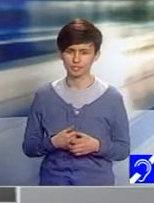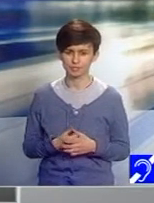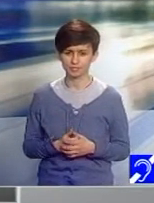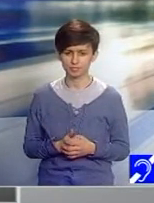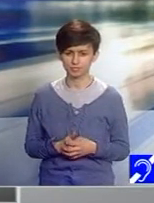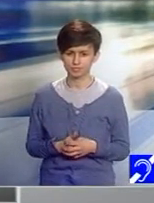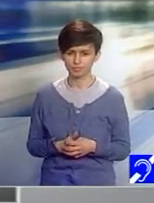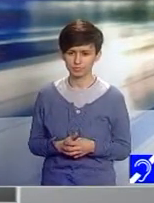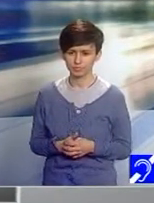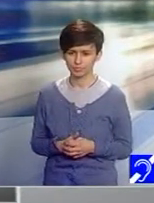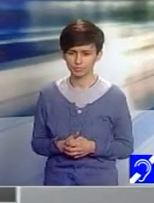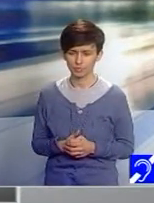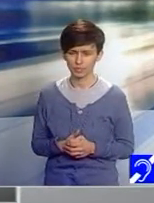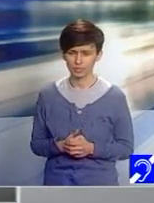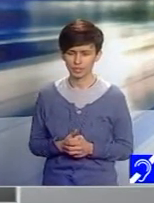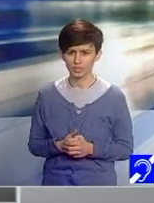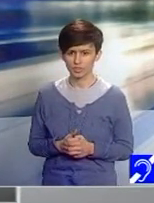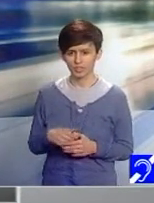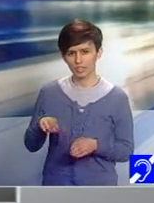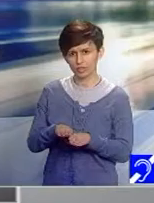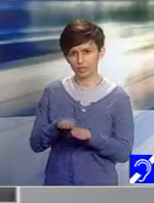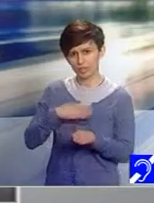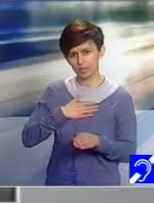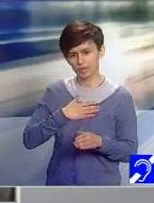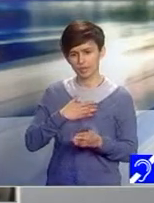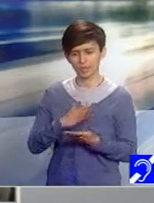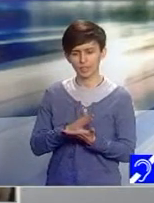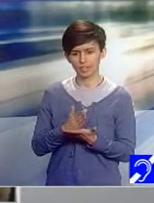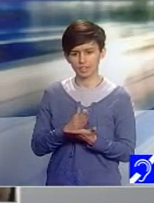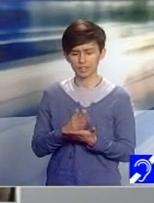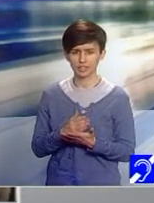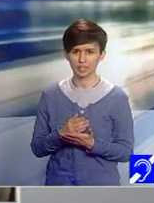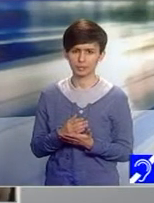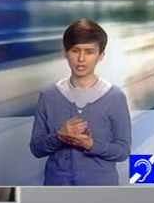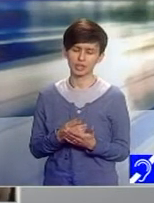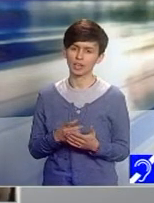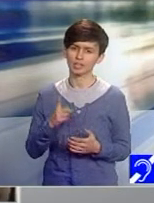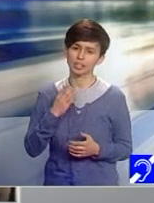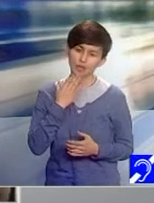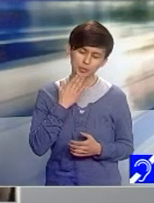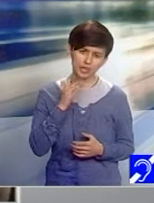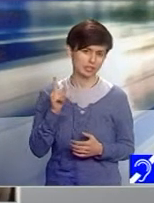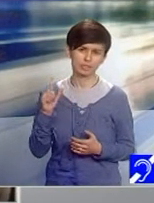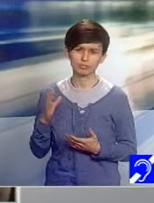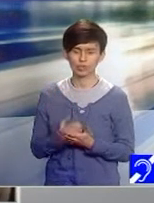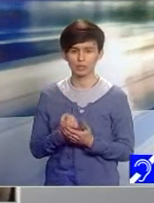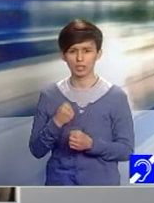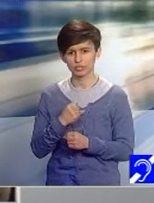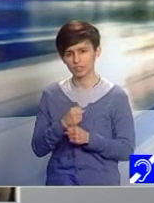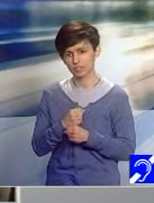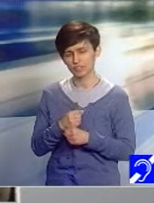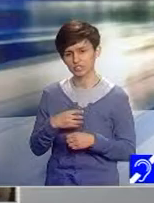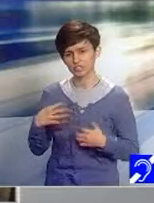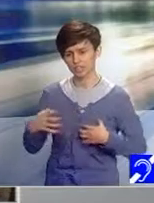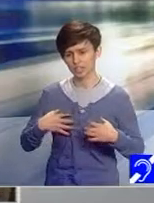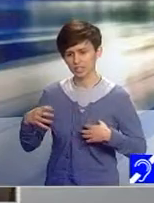Mihaela a interpretat Riepka, păcat că n-am putut să facem și teatrul de păpuși, nu am reușit de data aceasta cu